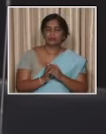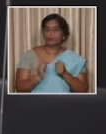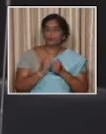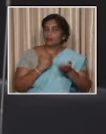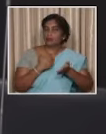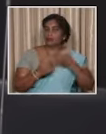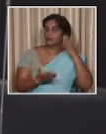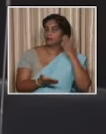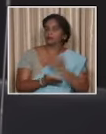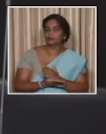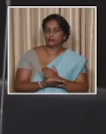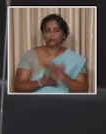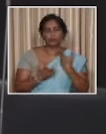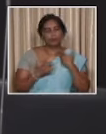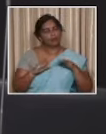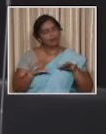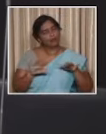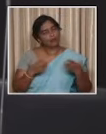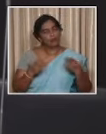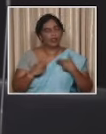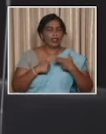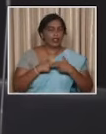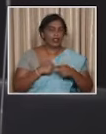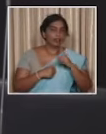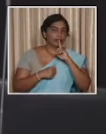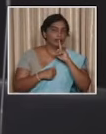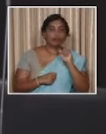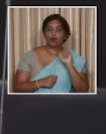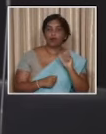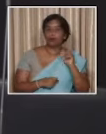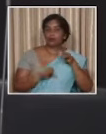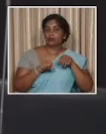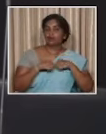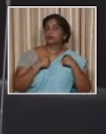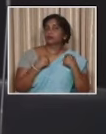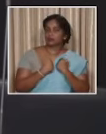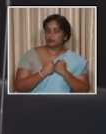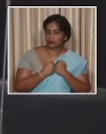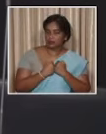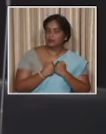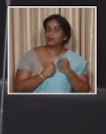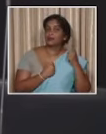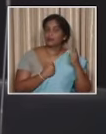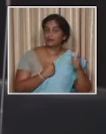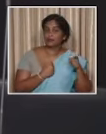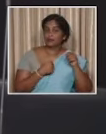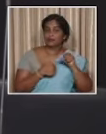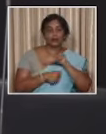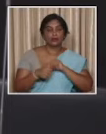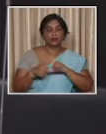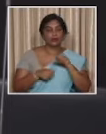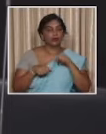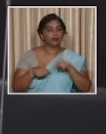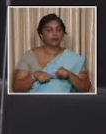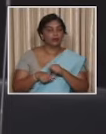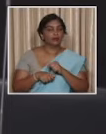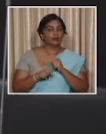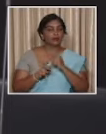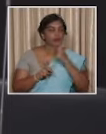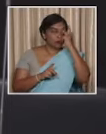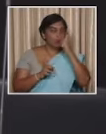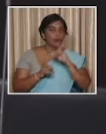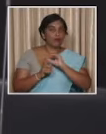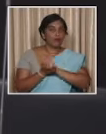තියෙන මොනම හේතුවක් කිව්වත් ඒ කොන්ත්‍රාත්කාර සමාගමට ඒ අදාළ ආයතනේ දැන් ක්වයිට් ෆන්ඩ් එක